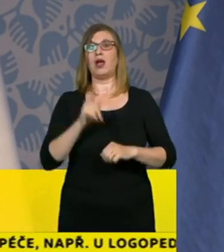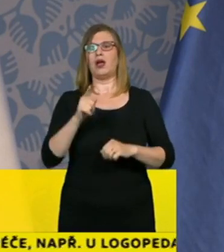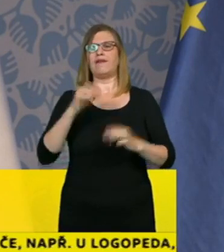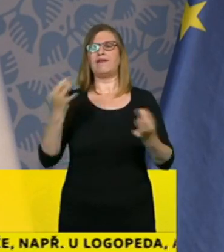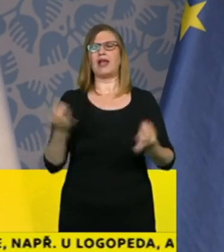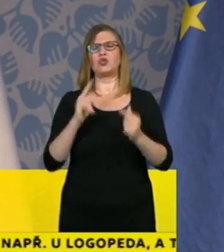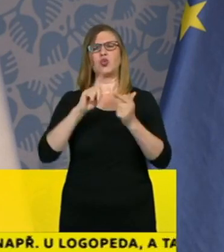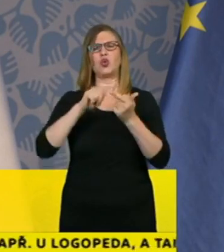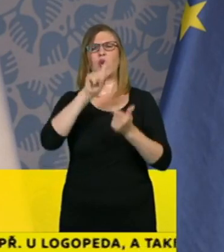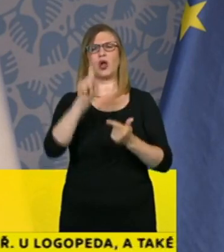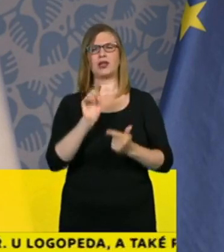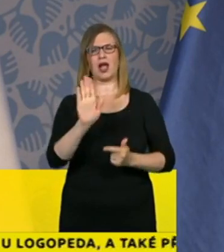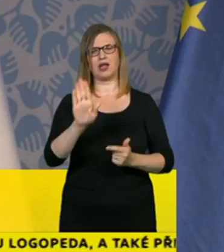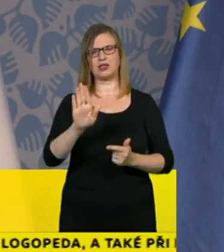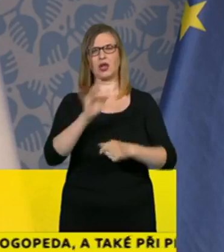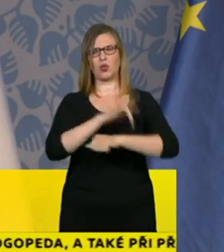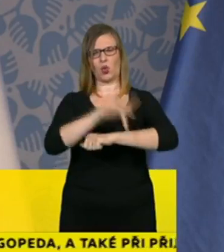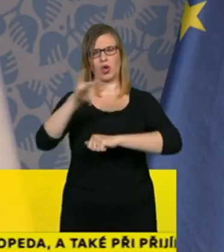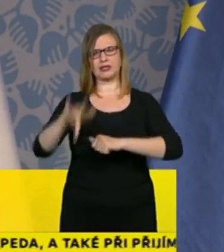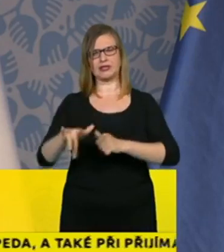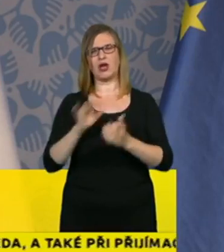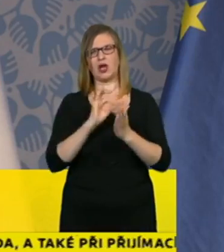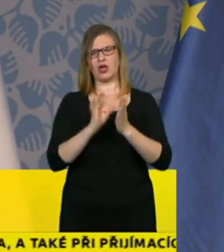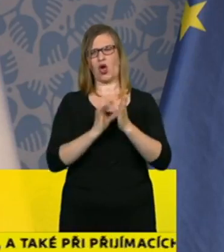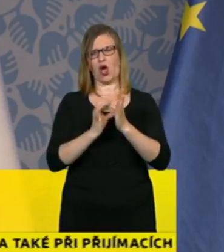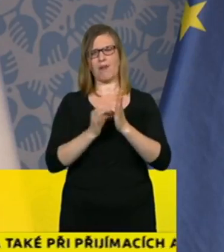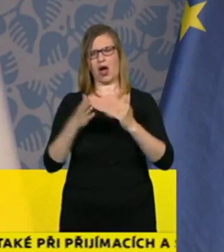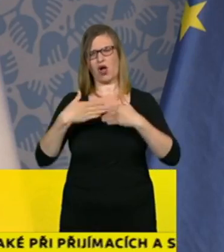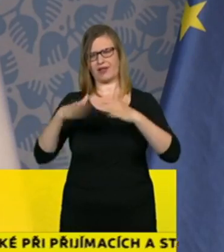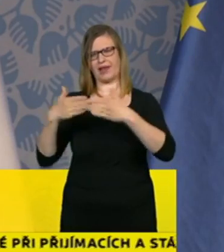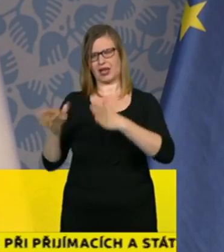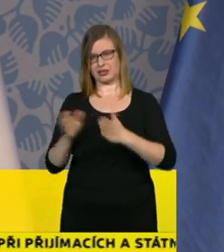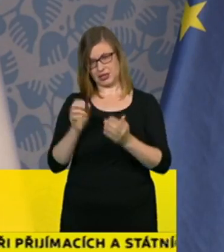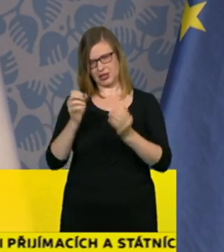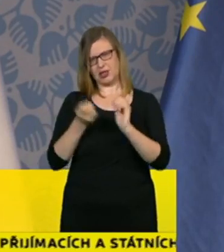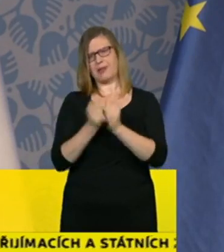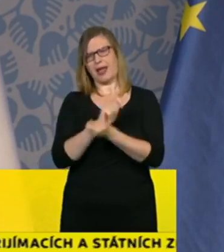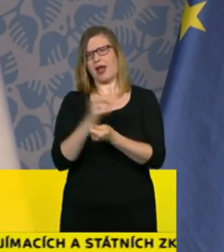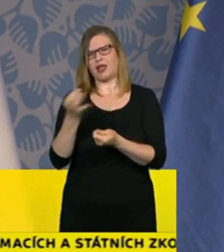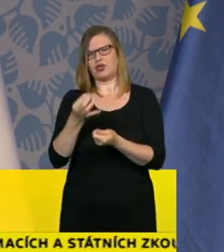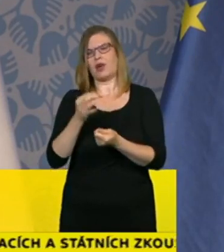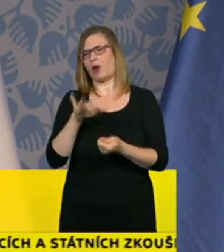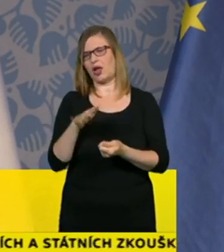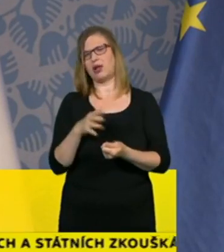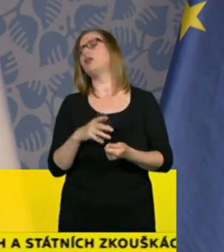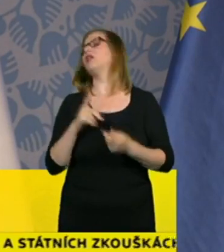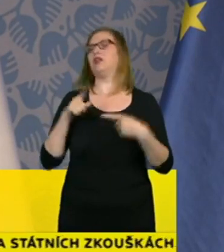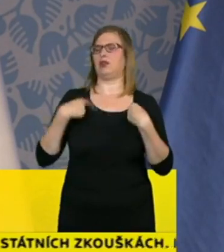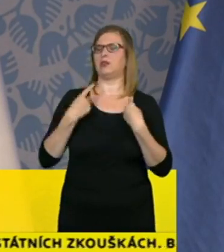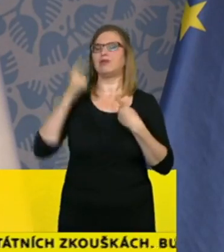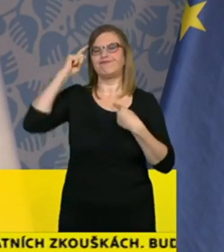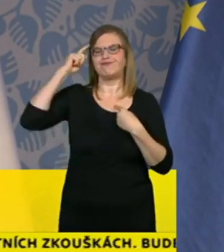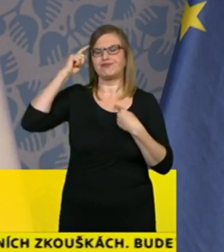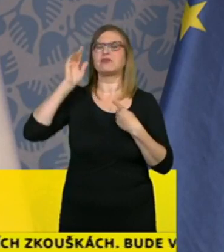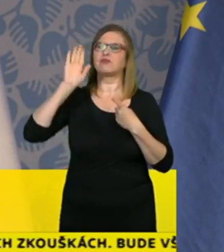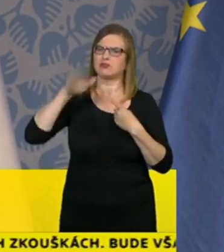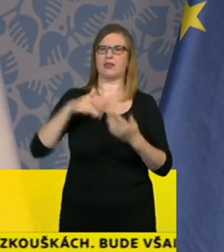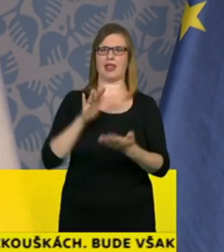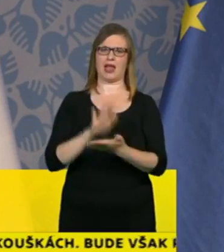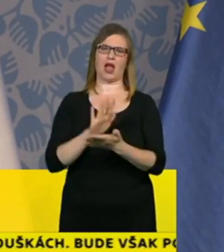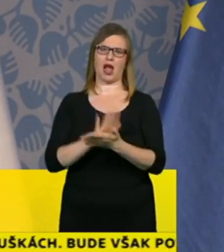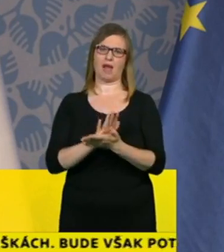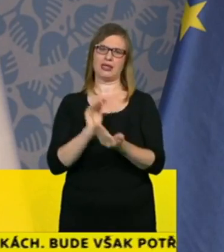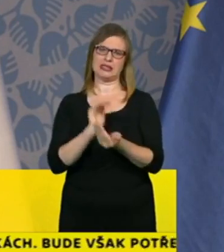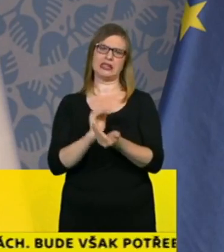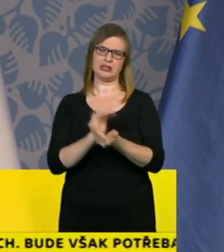shodli na tom, že ponecháme to stávající úpravu v rámci mimořádného opatření Ministerstva zdravotnictví,